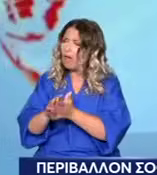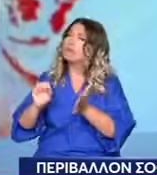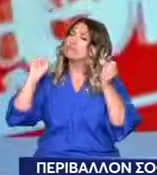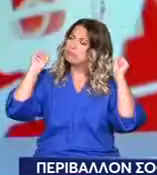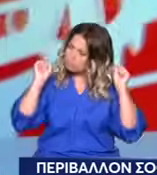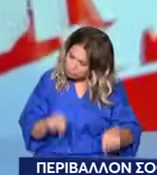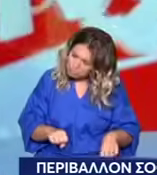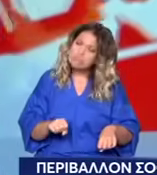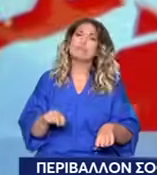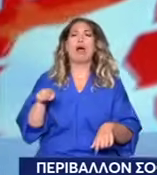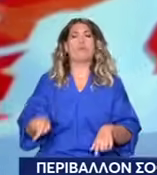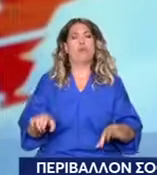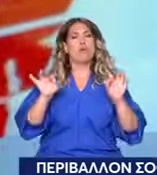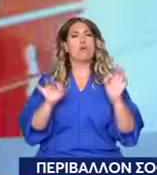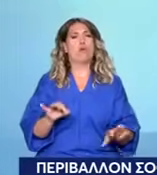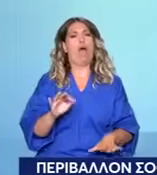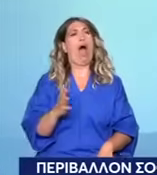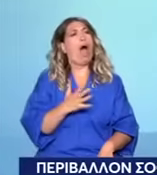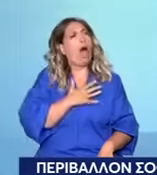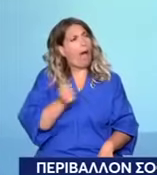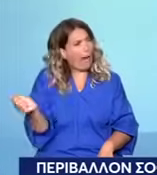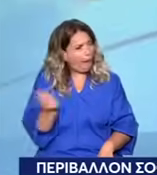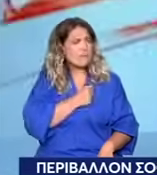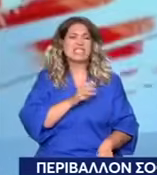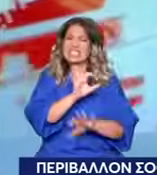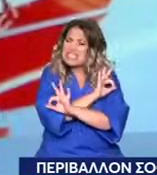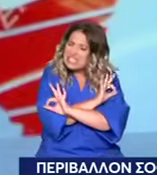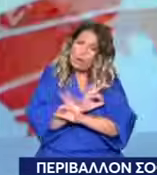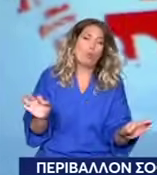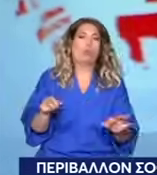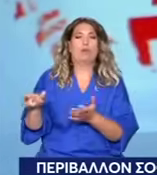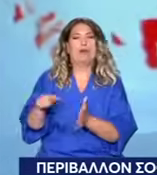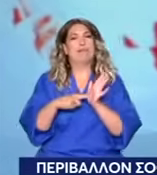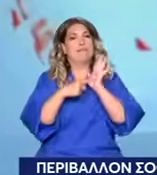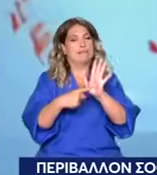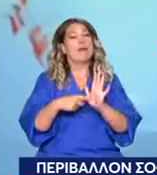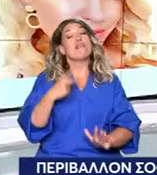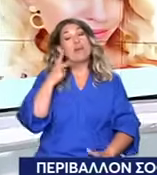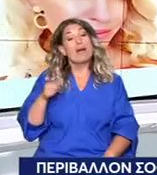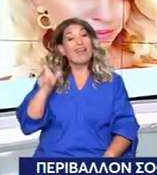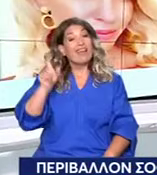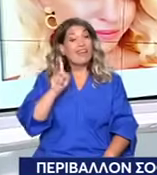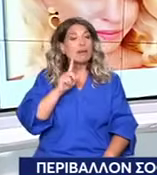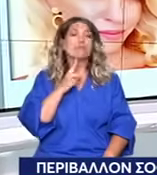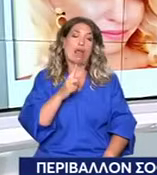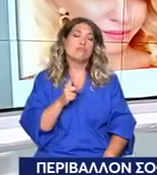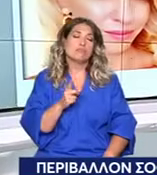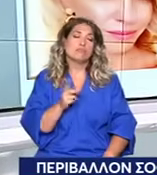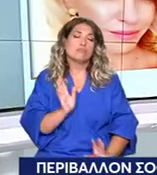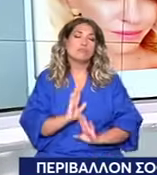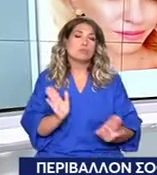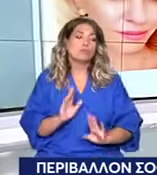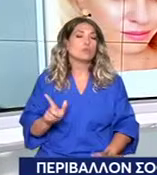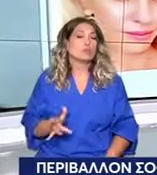και πιστό τρόπο σε αυτά τα οποία το περιβάλλον μιας γυναίκας, η οποία χωρίς αμφιβολία έχει υποστεί ένα φοβερό σοκ, έχει